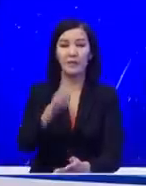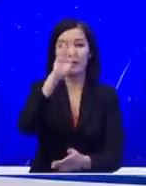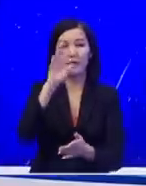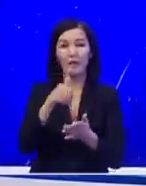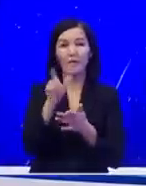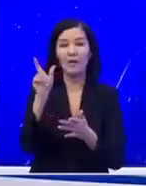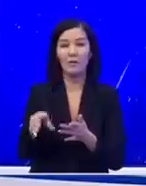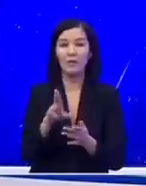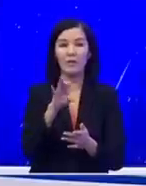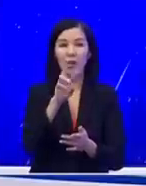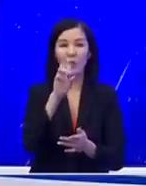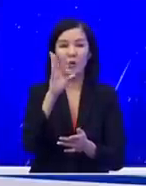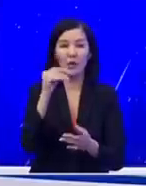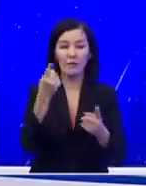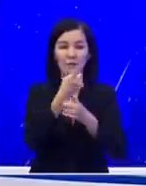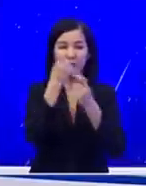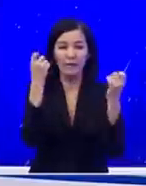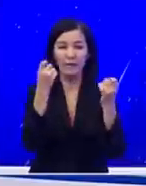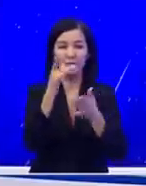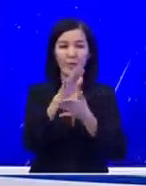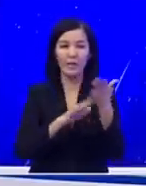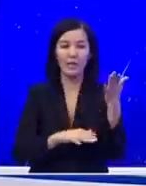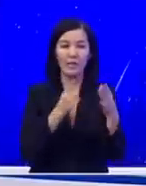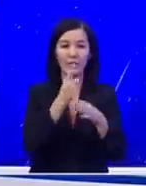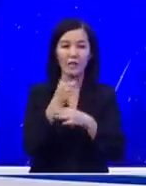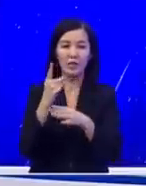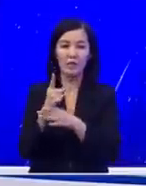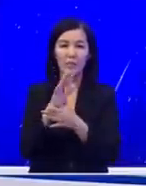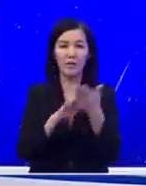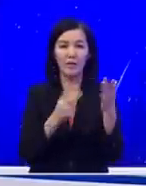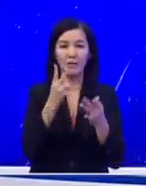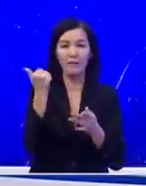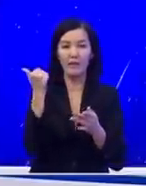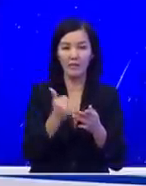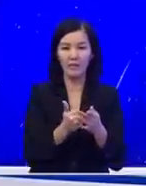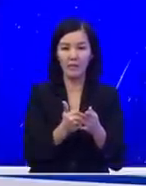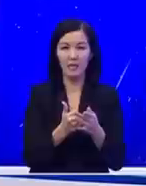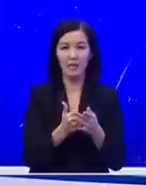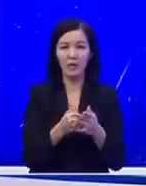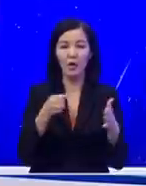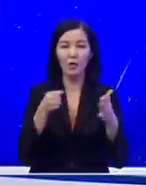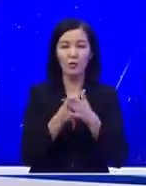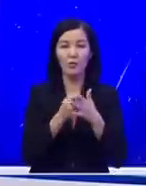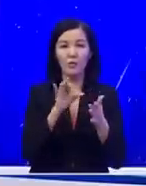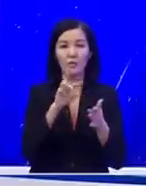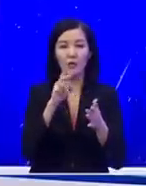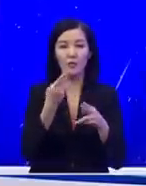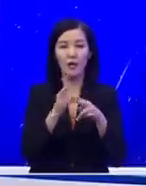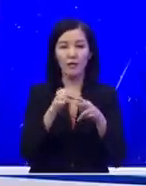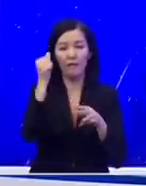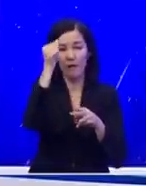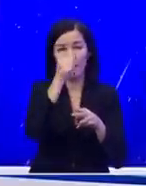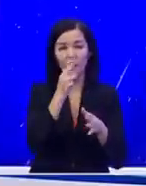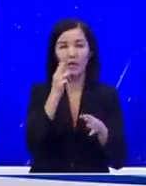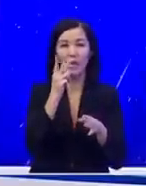Глава государства Касым-Жомарт Токаев заявил о продлении режима карантина еще на 2 недели, то есть до конца июля этого года.